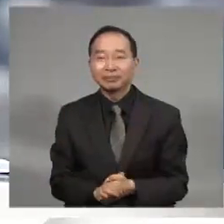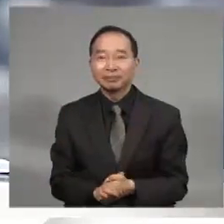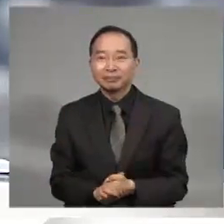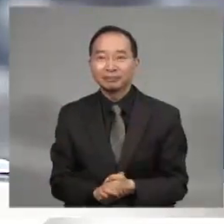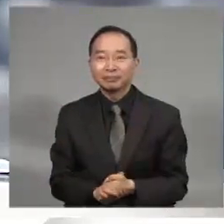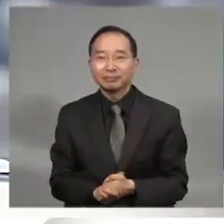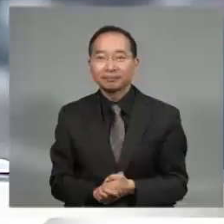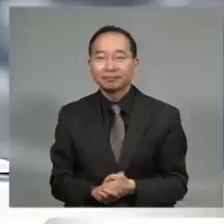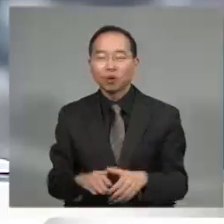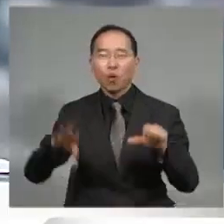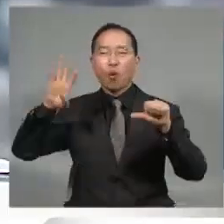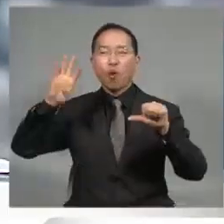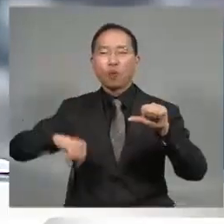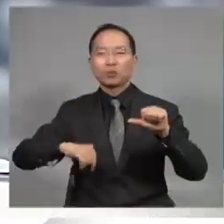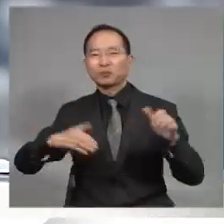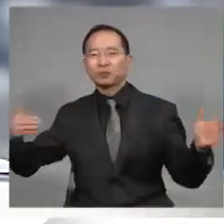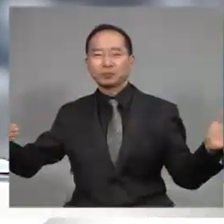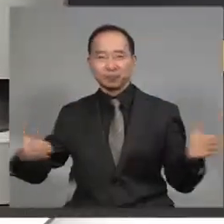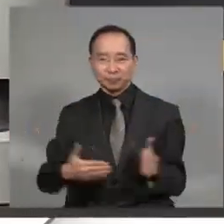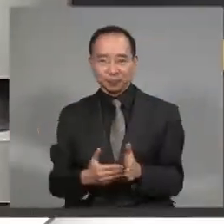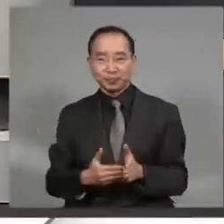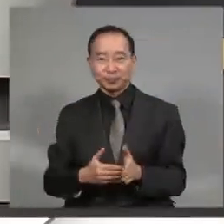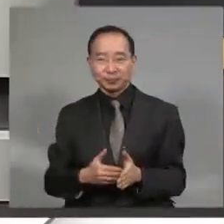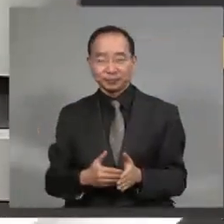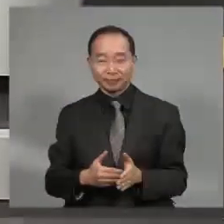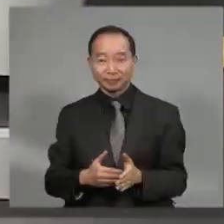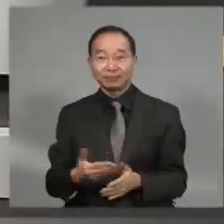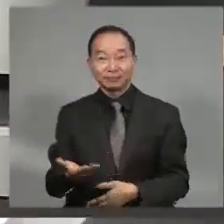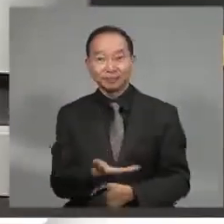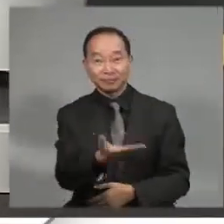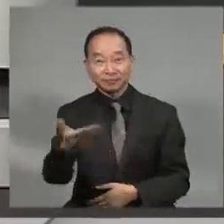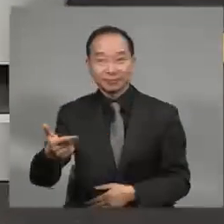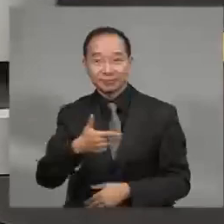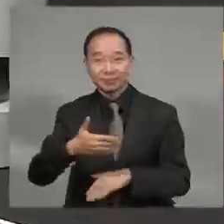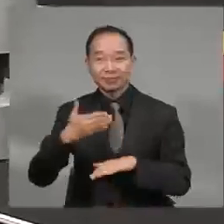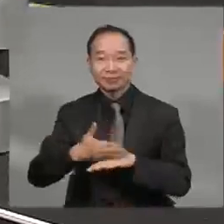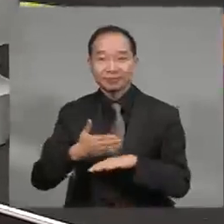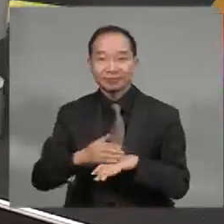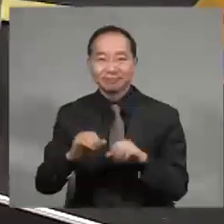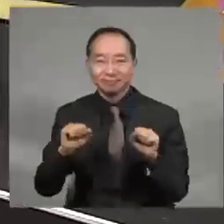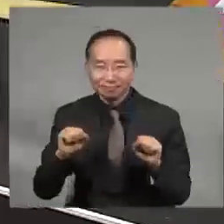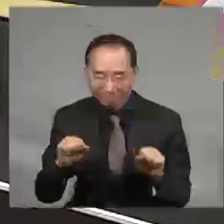인사 이제 마무리 하도록 하겠습니다. 네. 시청해주신 여러분 고맙습니다.